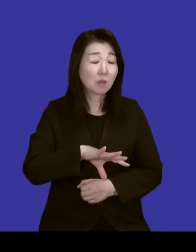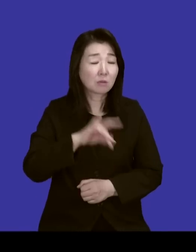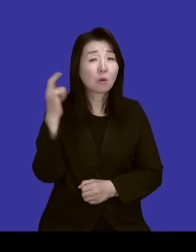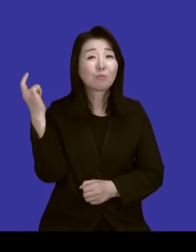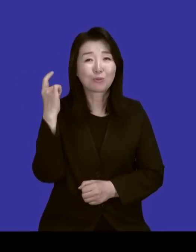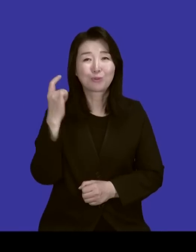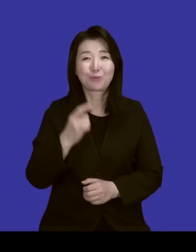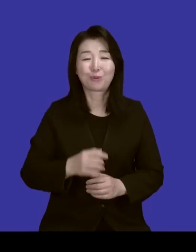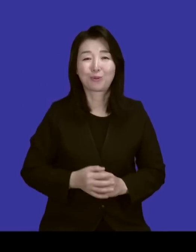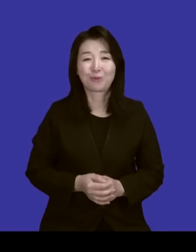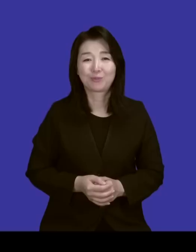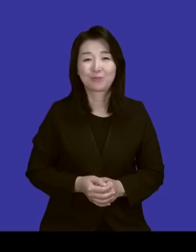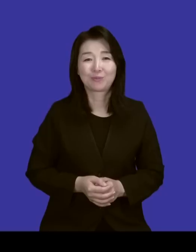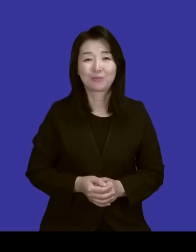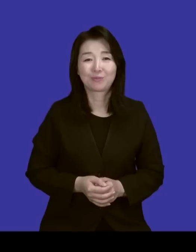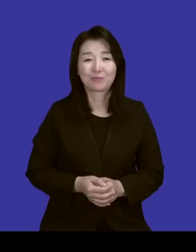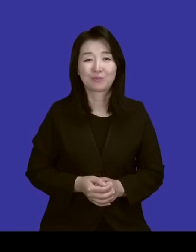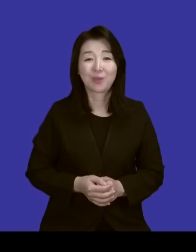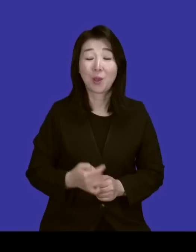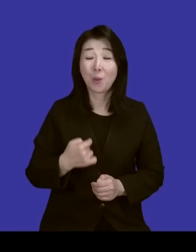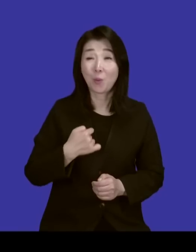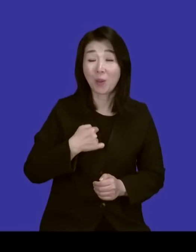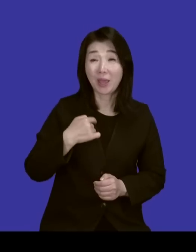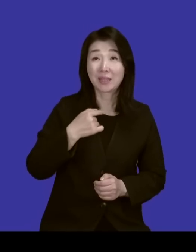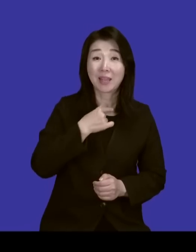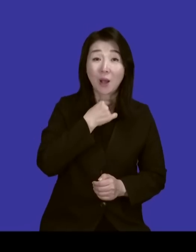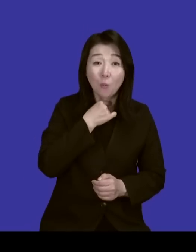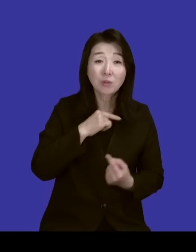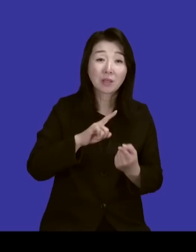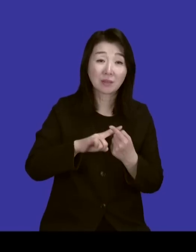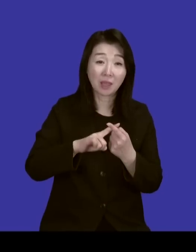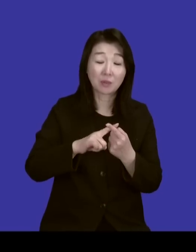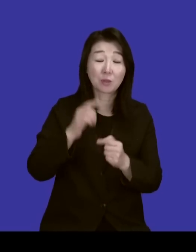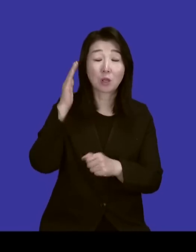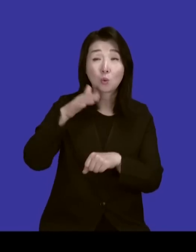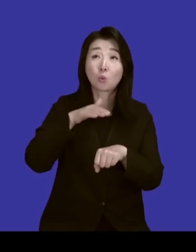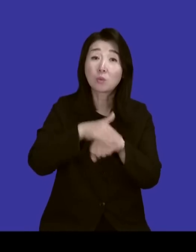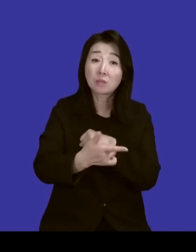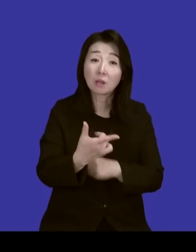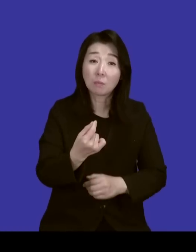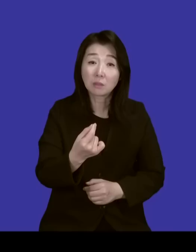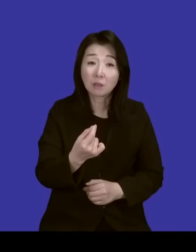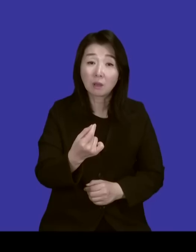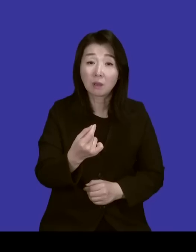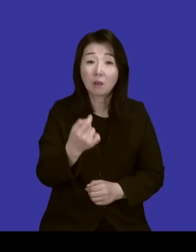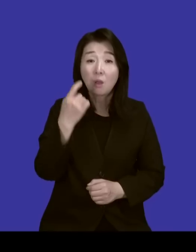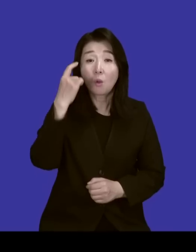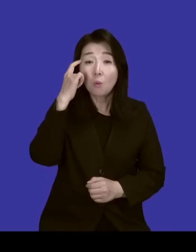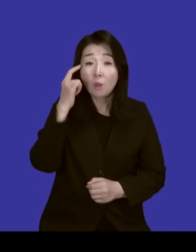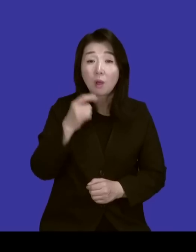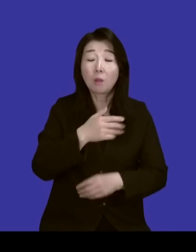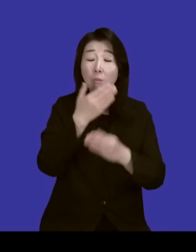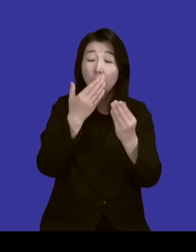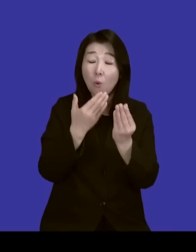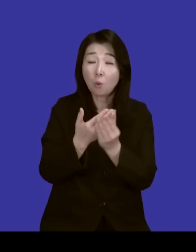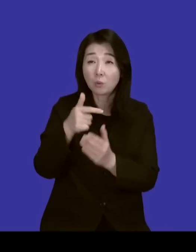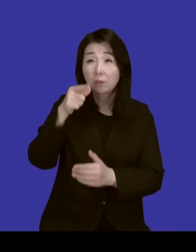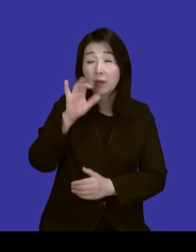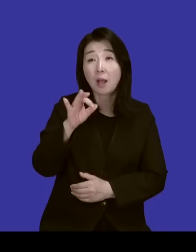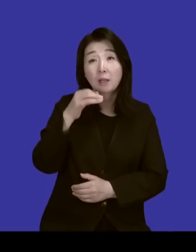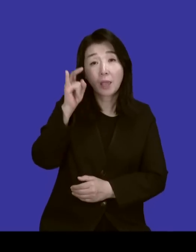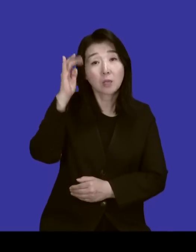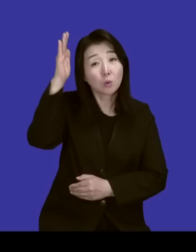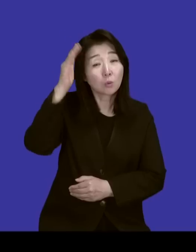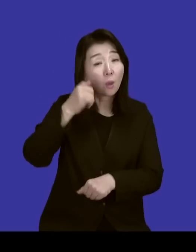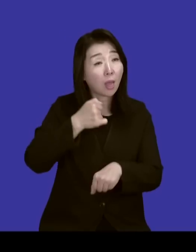들었거든요. 그래요? 처음 들었는데 사실 제가 원하는 설교가 이런 설교거든요. 예. 그런데 왜 다들 이런 식으로 안